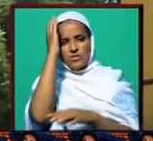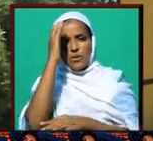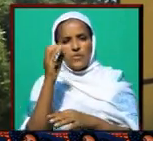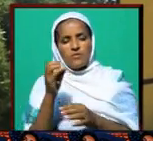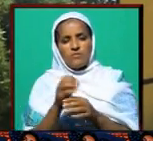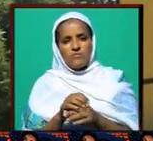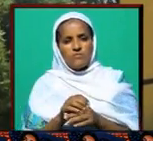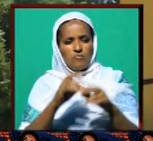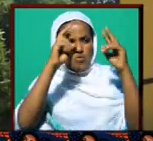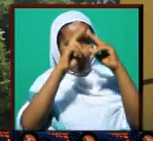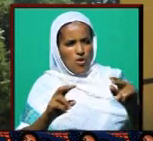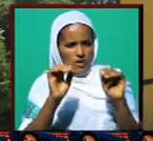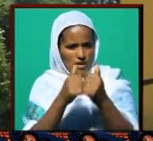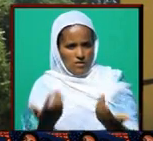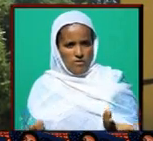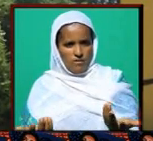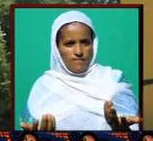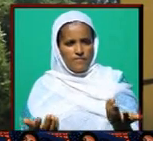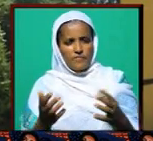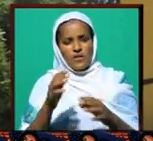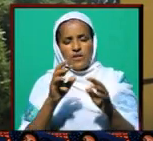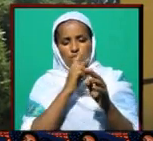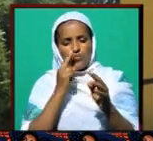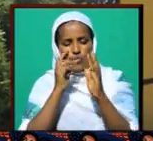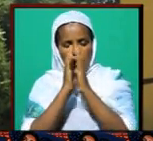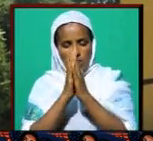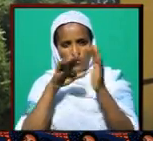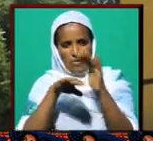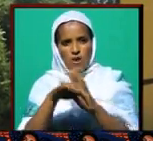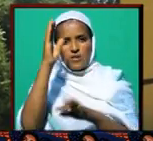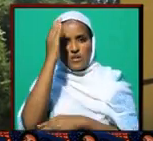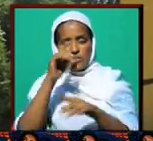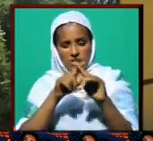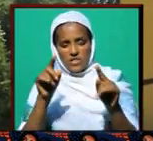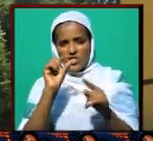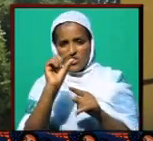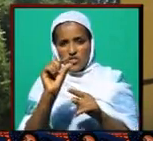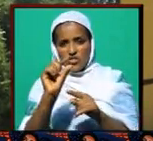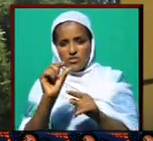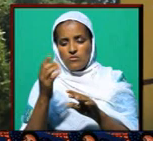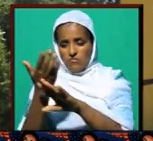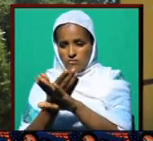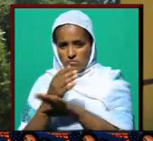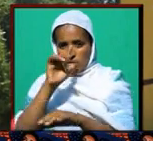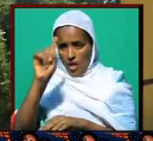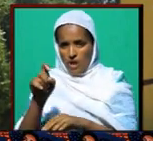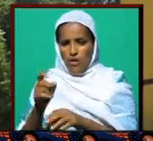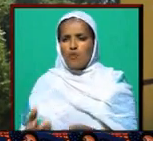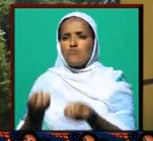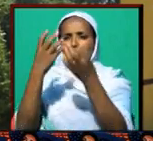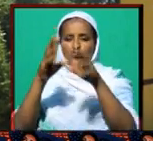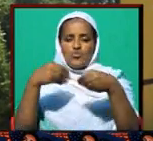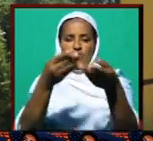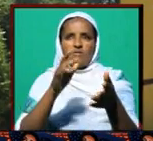ቤት ተቀምጬ ታቦተ ጽዮን የእግዚአብሔር ታቦት በጨርቅ ድንኳን ብሎ ሱባኤ ሲገባ፣ እግዚአብሔር ግን